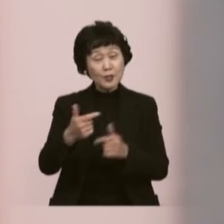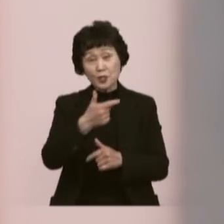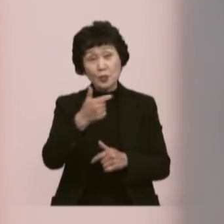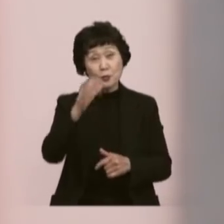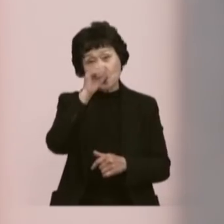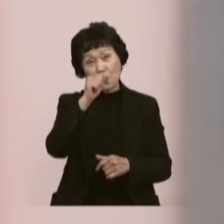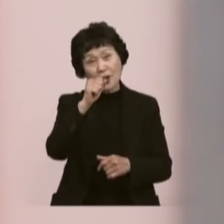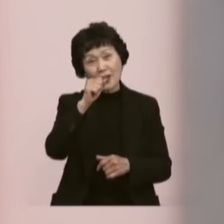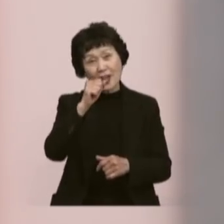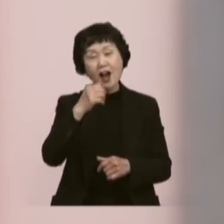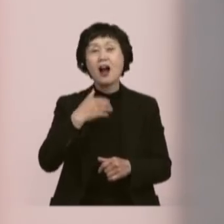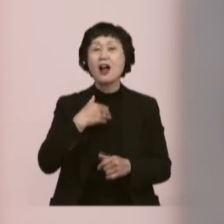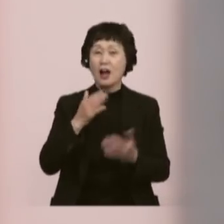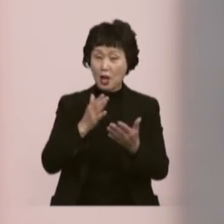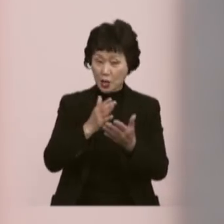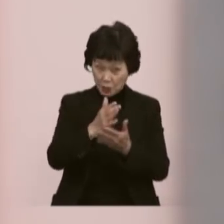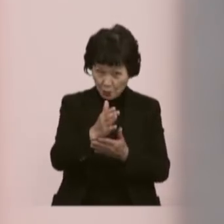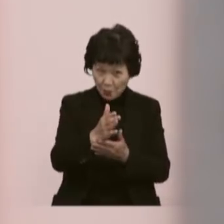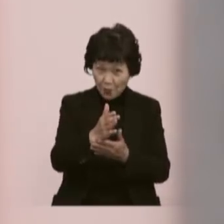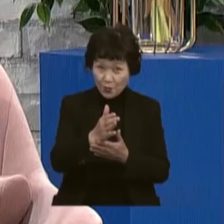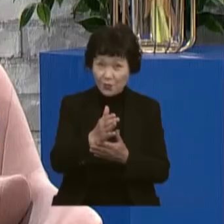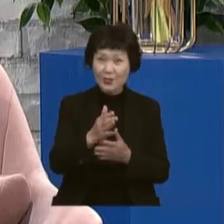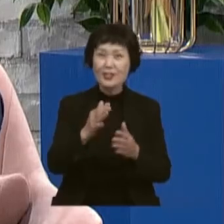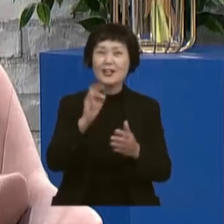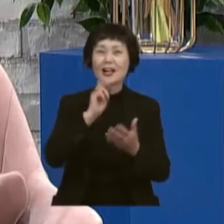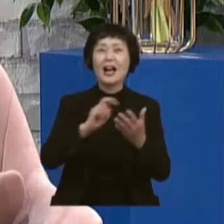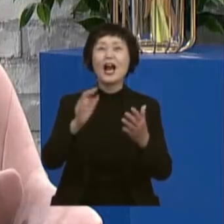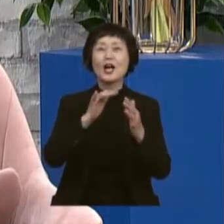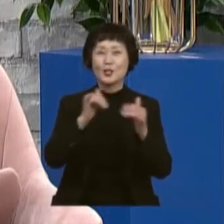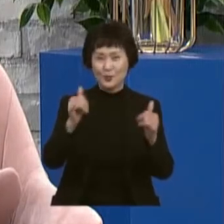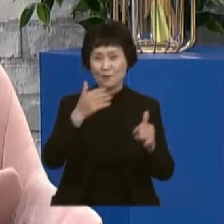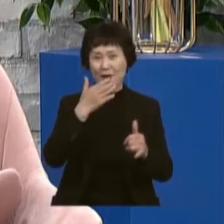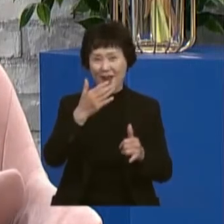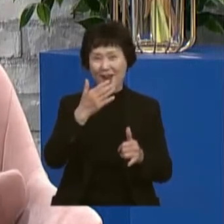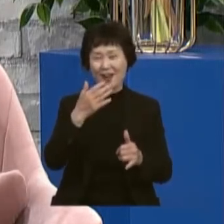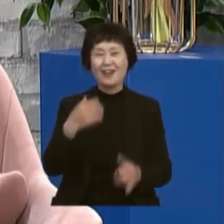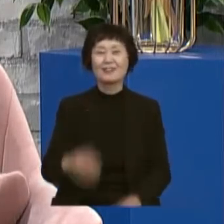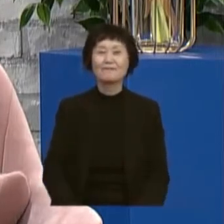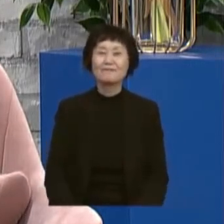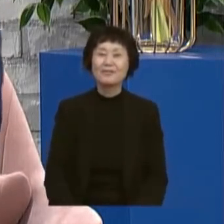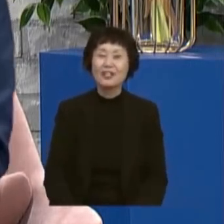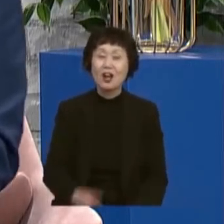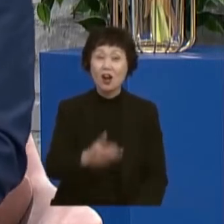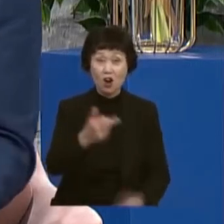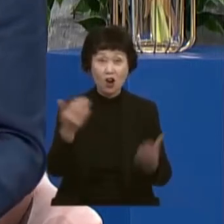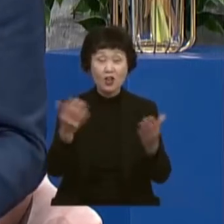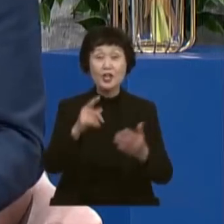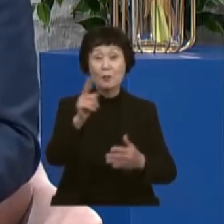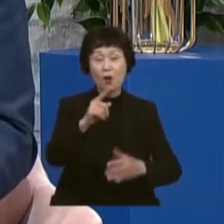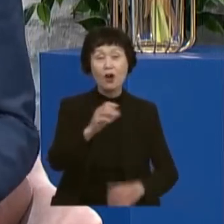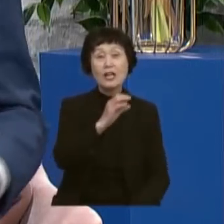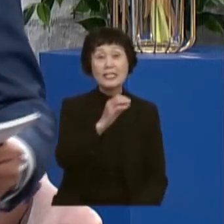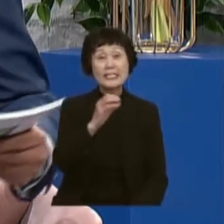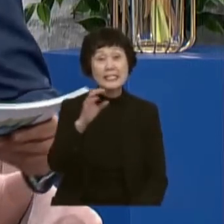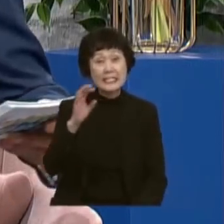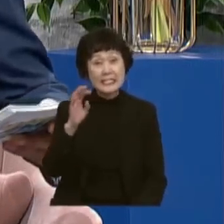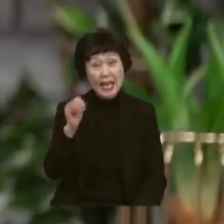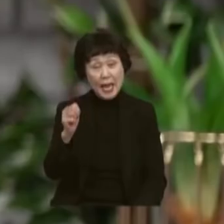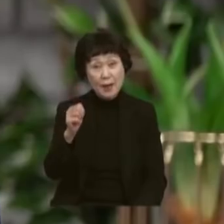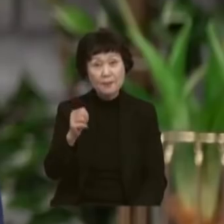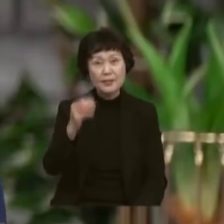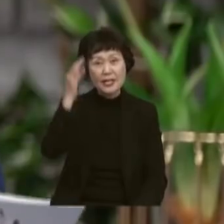몰랐어요. 아 내가 전업 가수가 됐구나. 근데 우리 박정우 장로님이 또 큰 역할 하나 한 게 우리나라 CCM